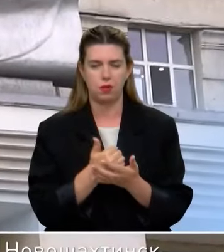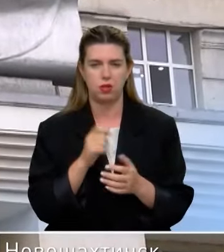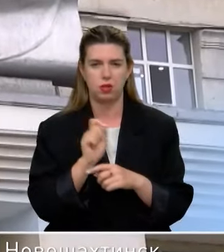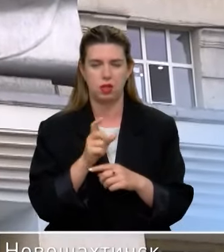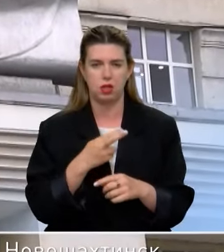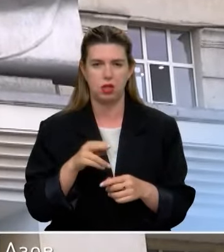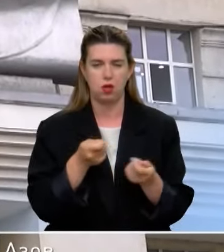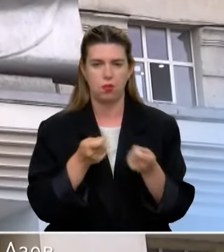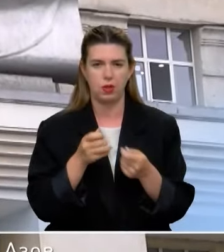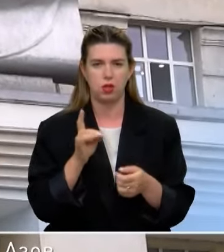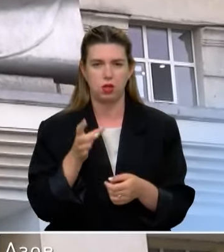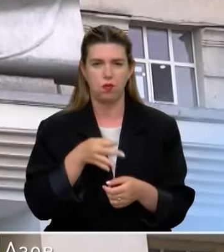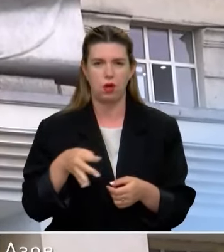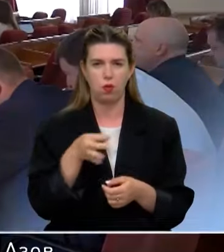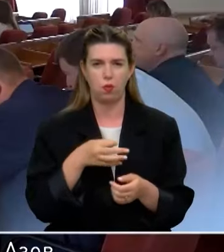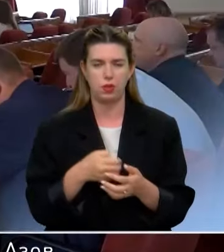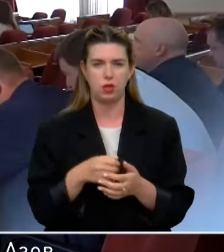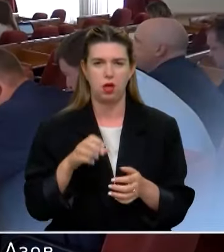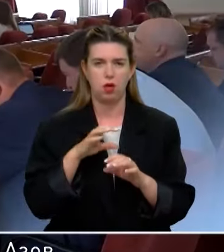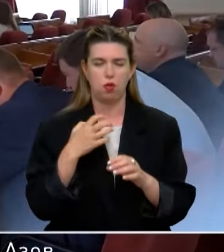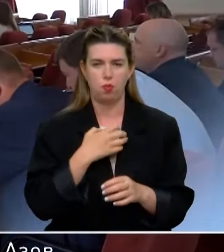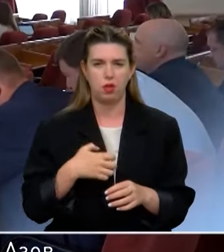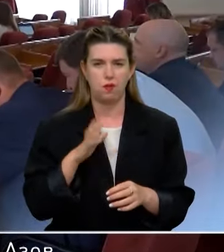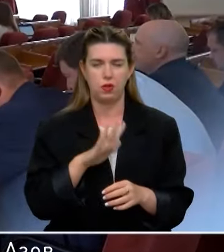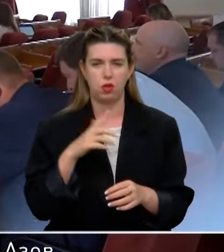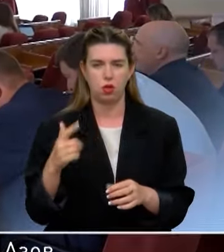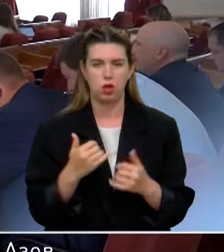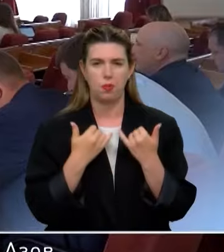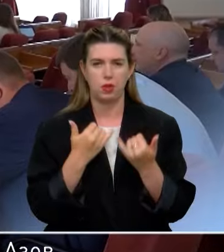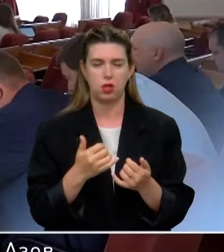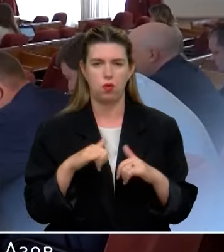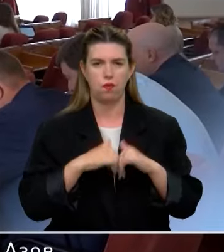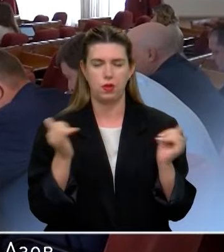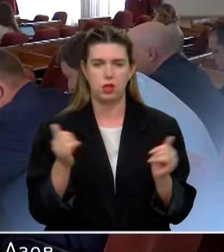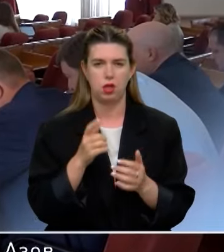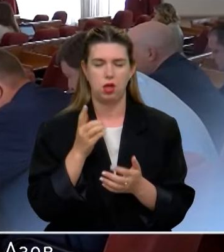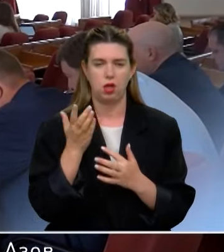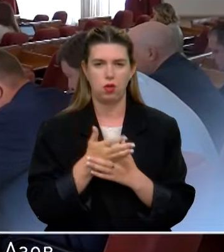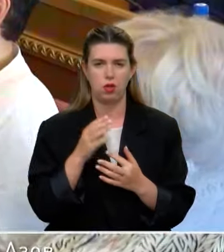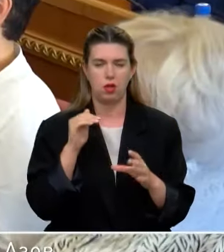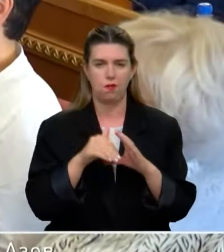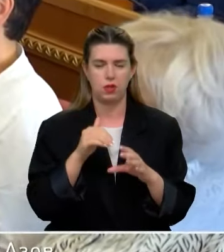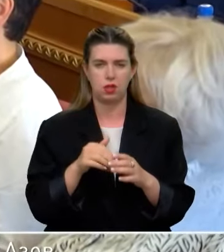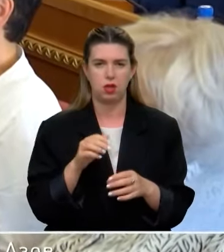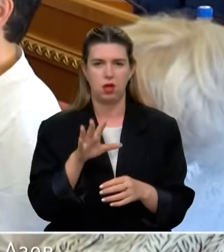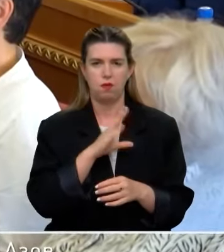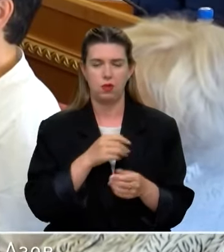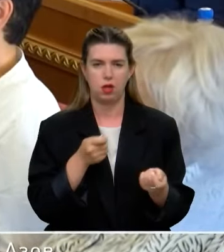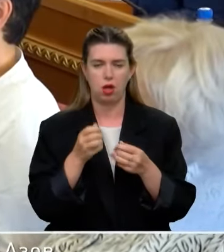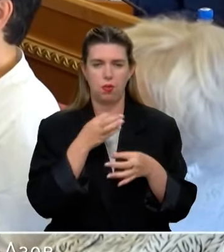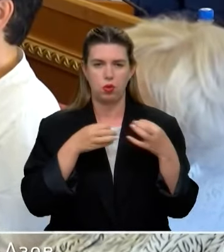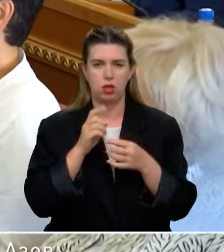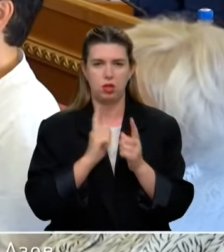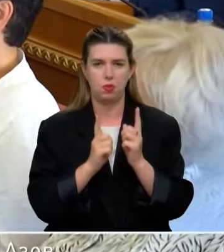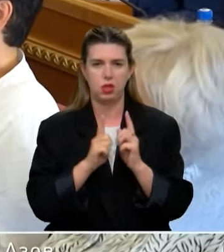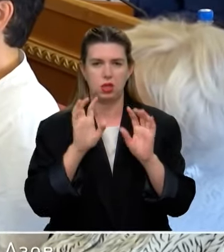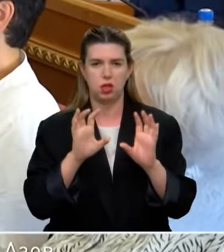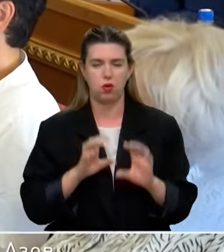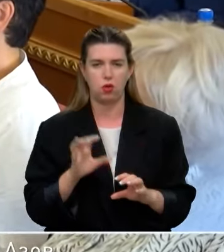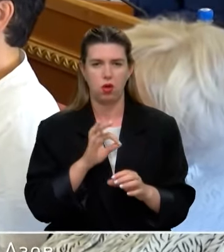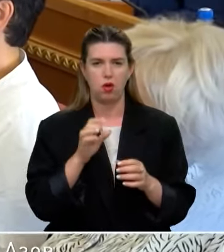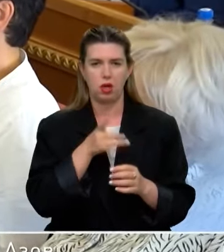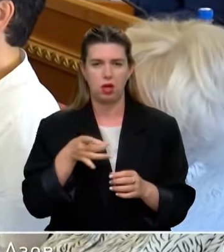задач для правительства Ростовской области губернатор Василий Голубев предложил расширить льготы для инвесторов парламентарии обсудили изменения в законе